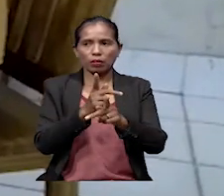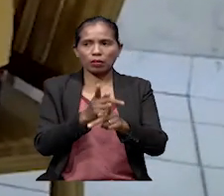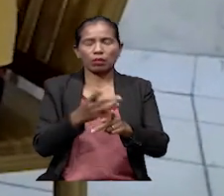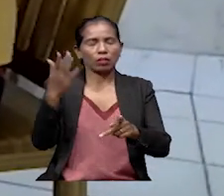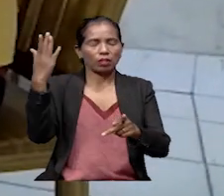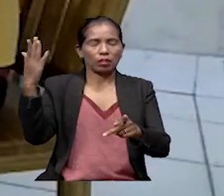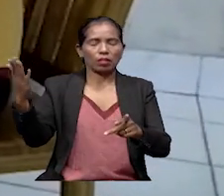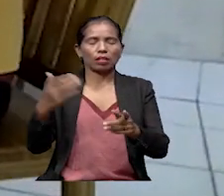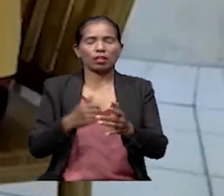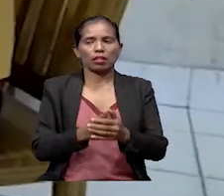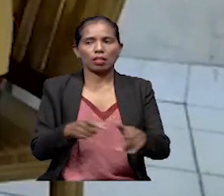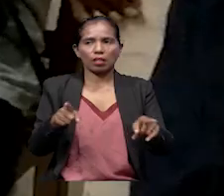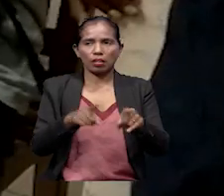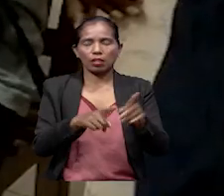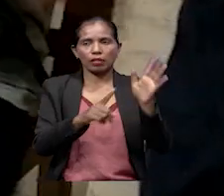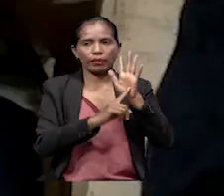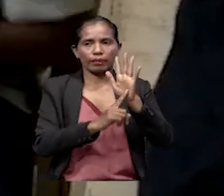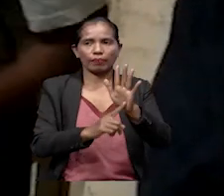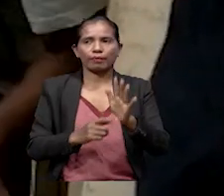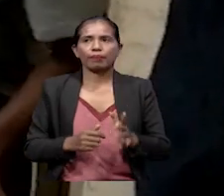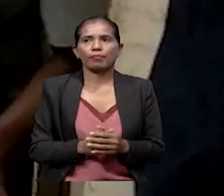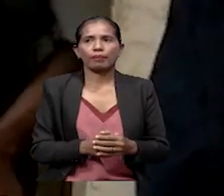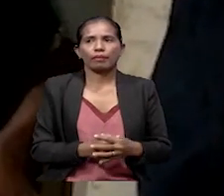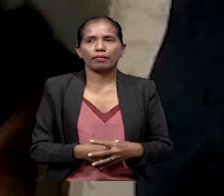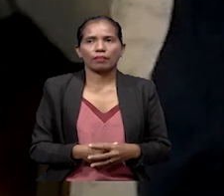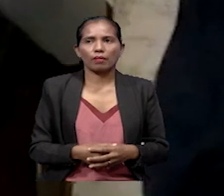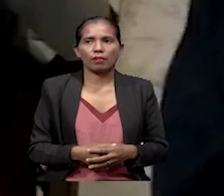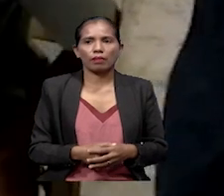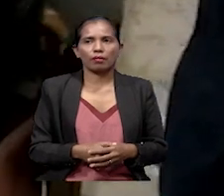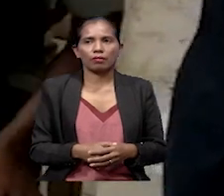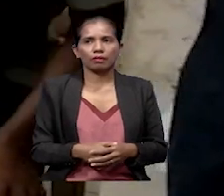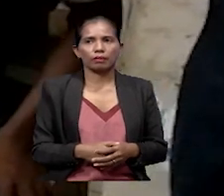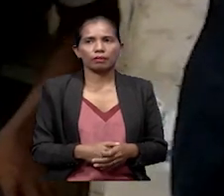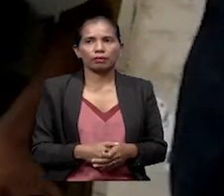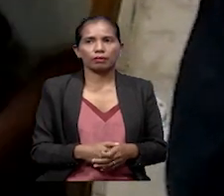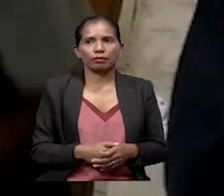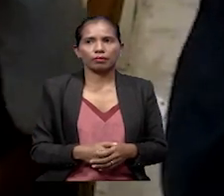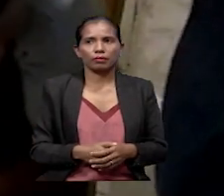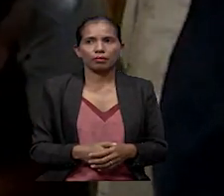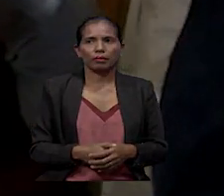squadra dong Aleisu nundar evidensiam. Napoleon Sever, Justiniano Nano, Ziemen.